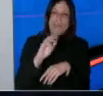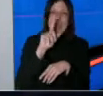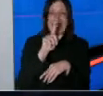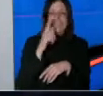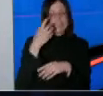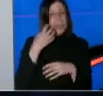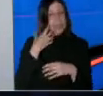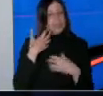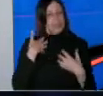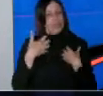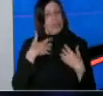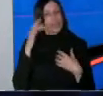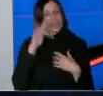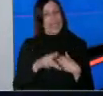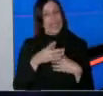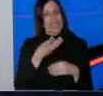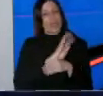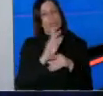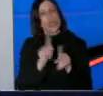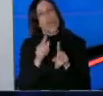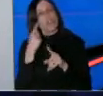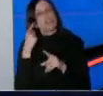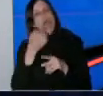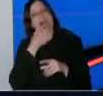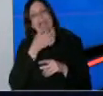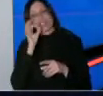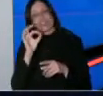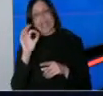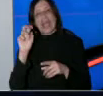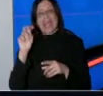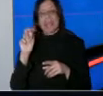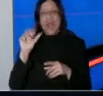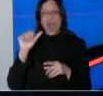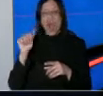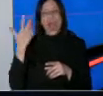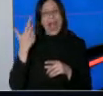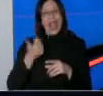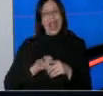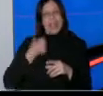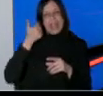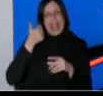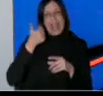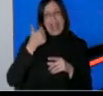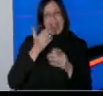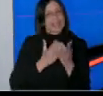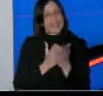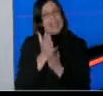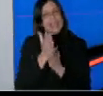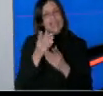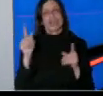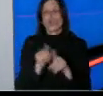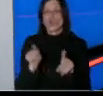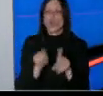קורונה. זה קצת כמו לשמוע הרצאה אולי של ענבל אור על מנהל תקין. זה דומה